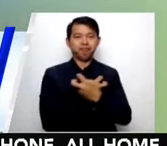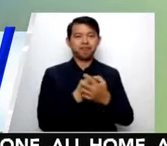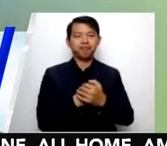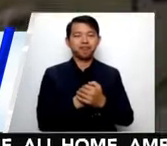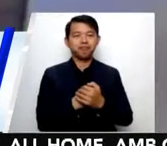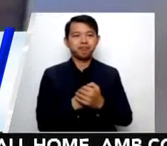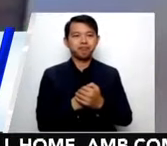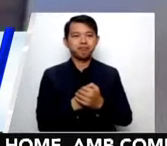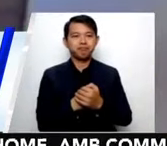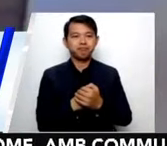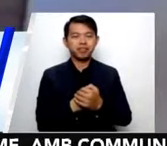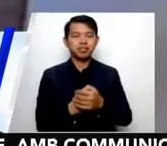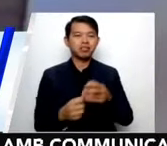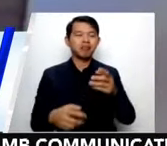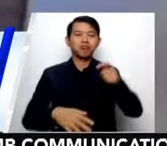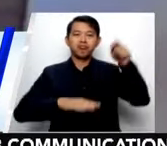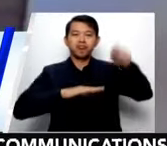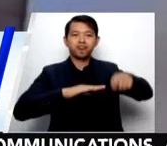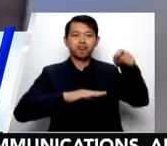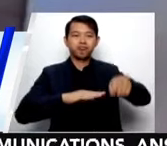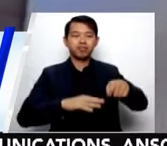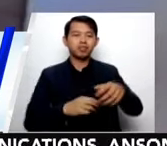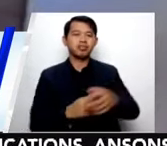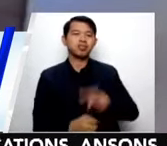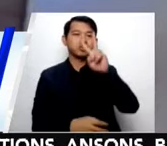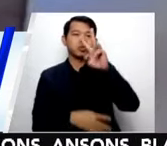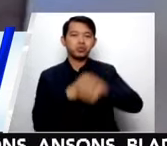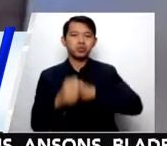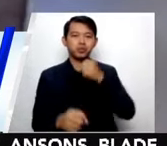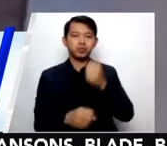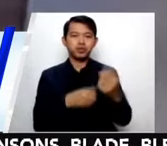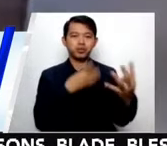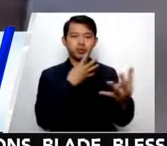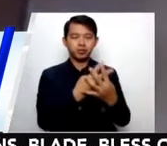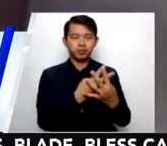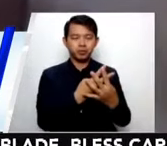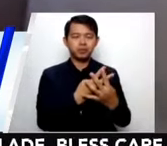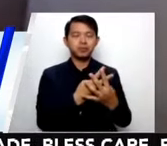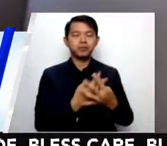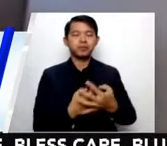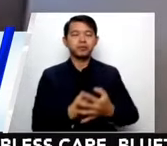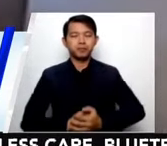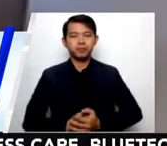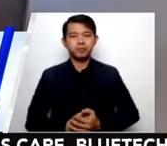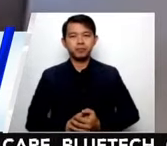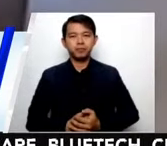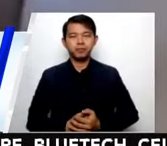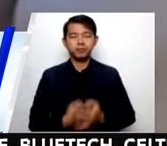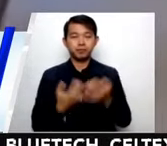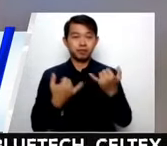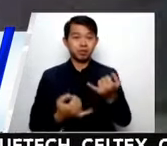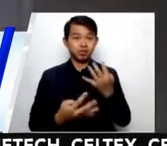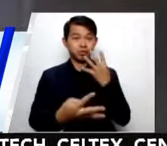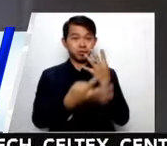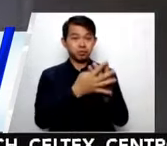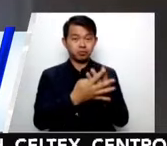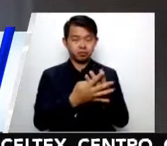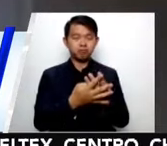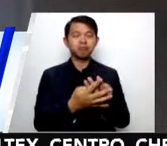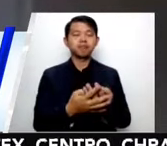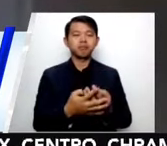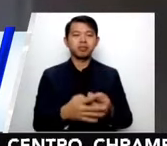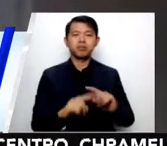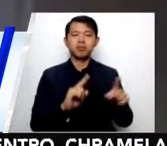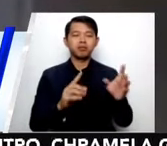pagkakakulong matapos ang isang ple Deal kapalit ng mas mababang sentensya nakakulong siya ngayon wala pa siyang pahayag tingin ang biktima